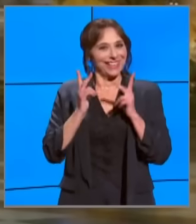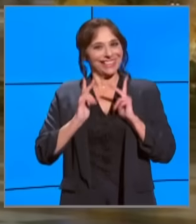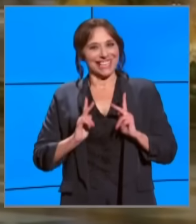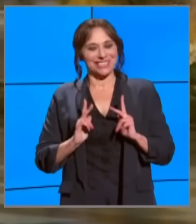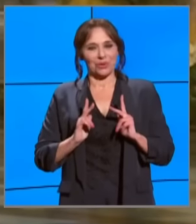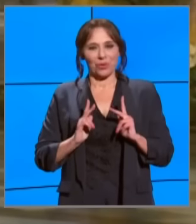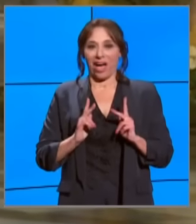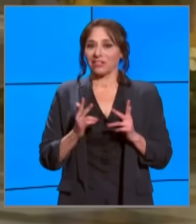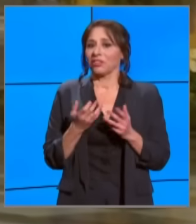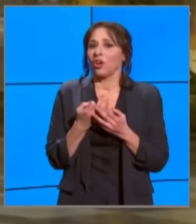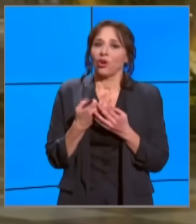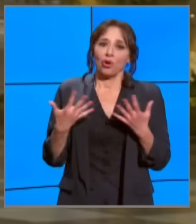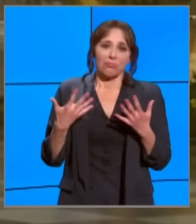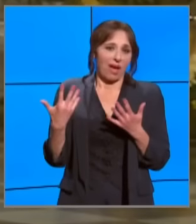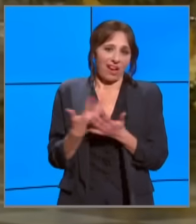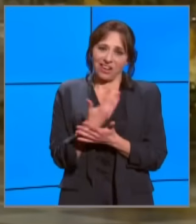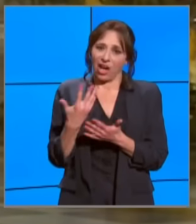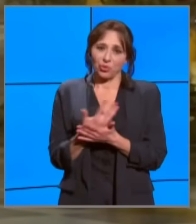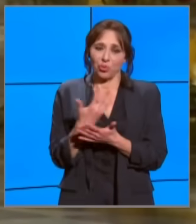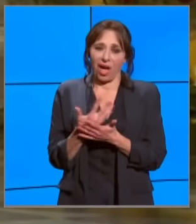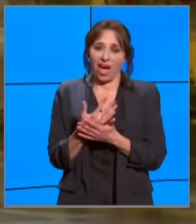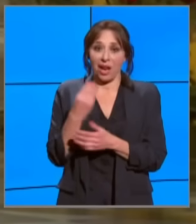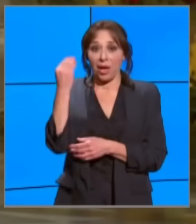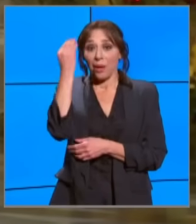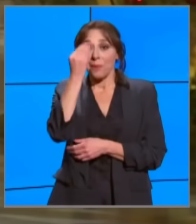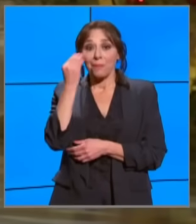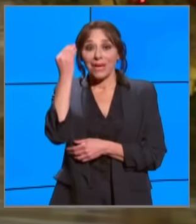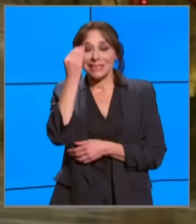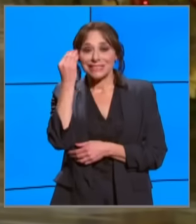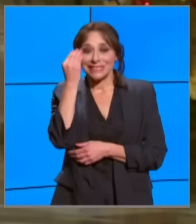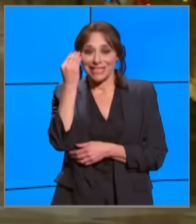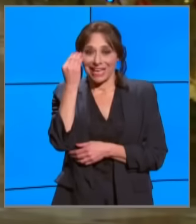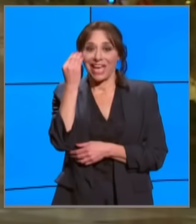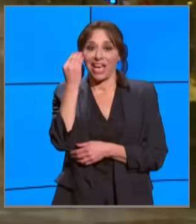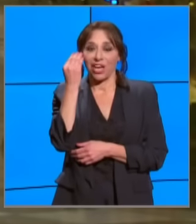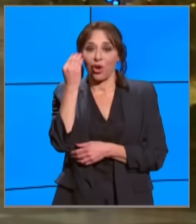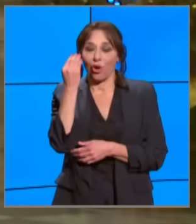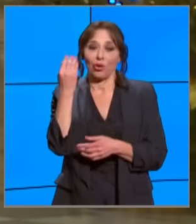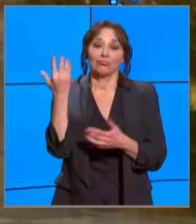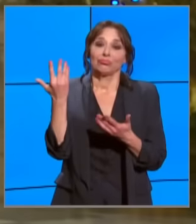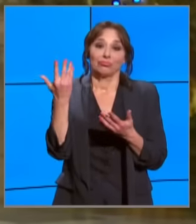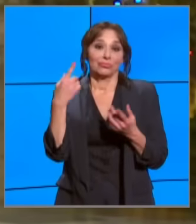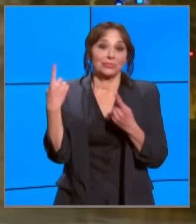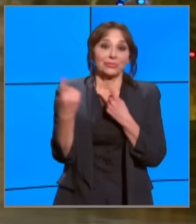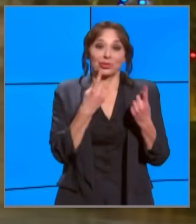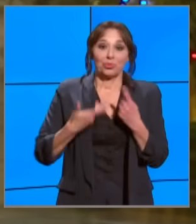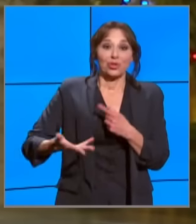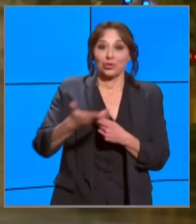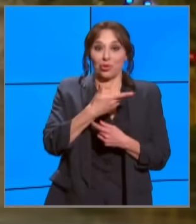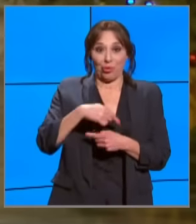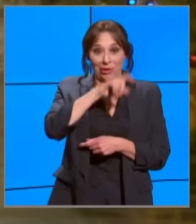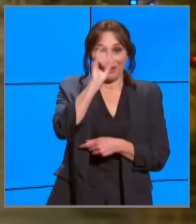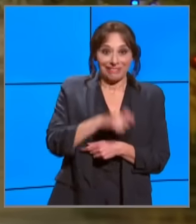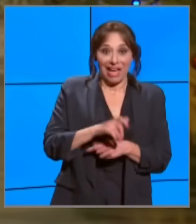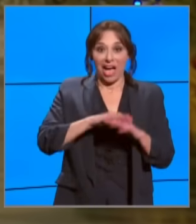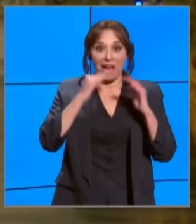naturalmente non possiamo distogliere il pensiero da quanto avviene intorno a noi nella nostra Italia